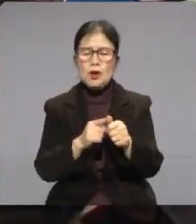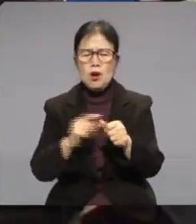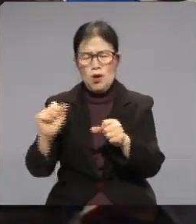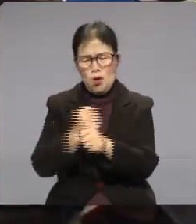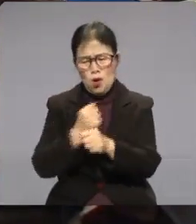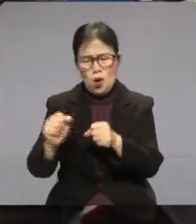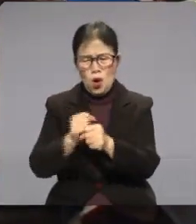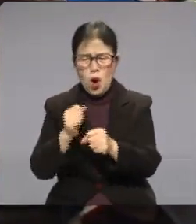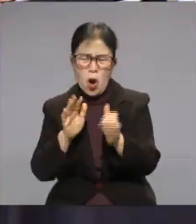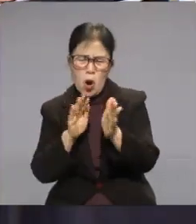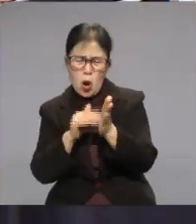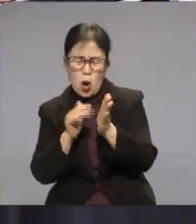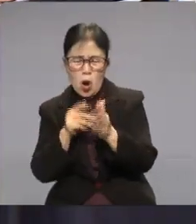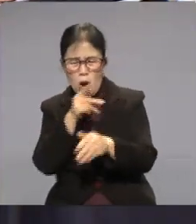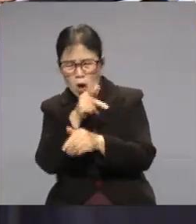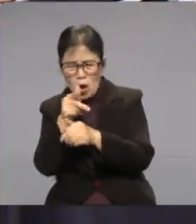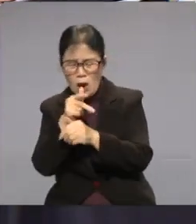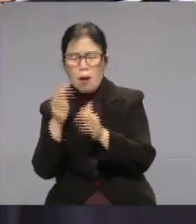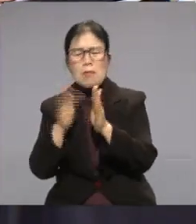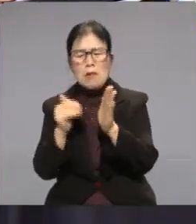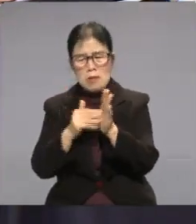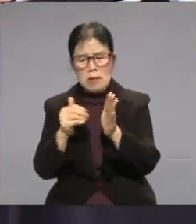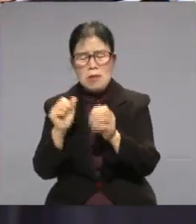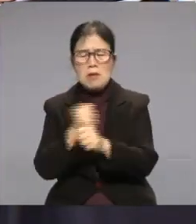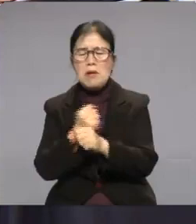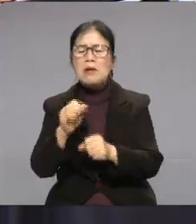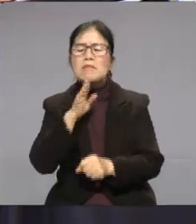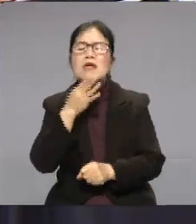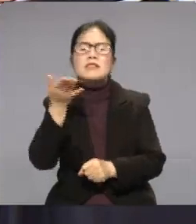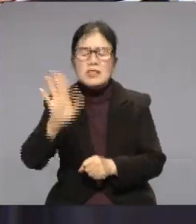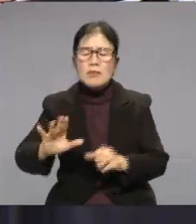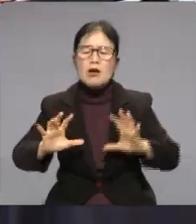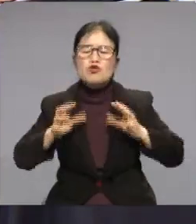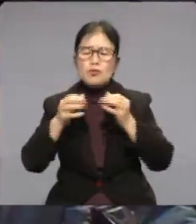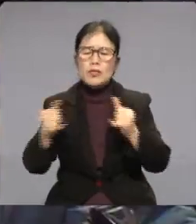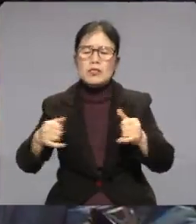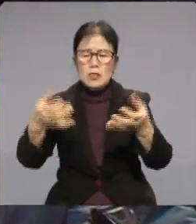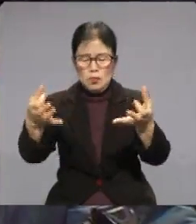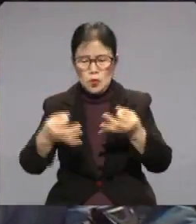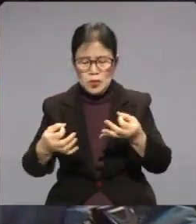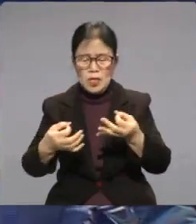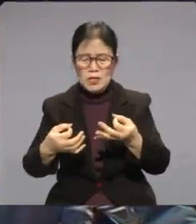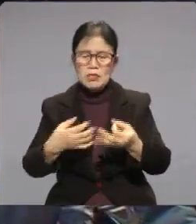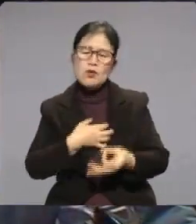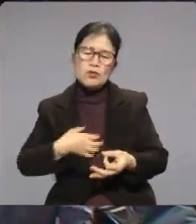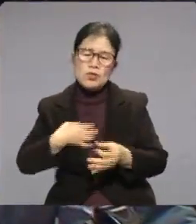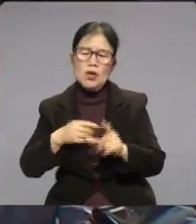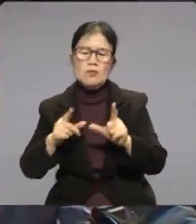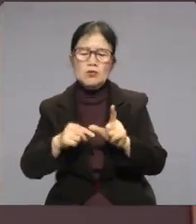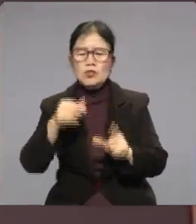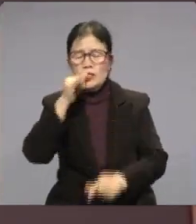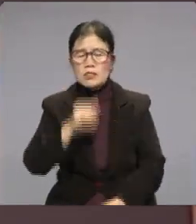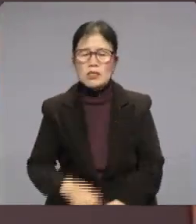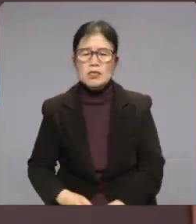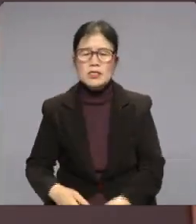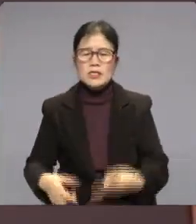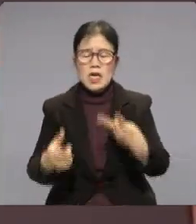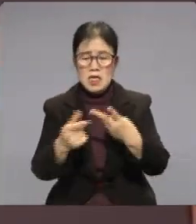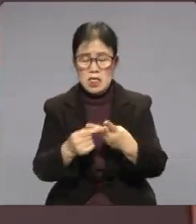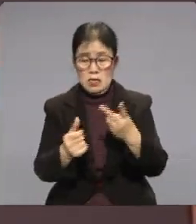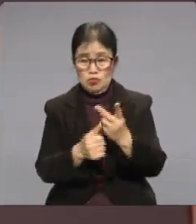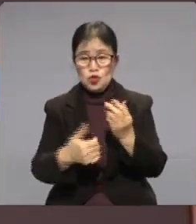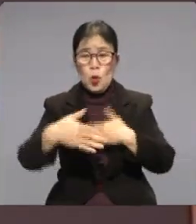몰카 공작이지만 국민들이 보기에 걱정할 부분이 있다는 기존 입장을 반복했습니다. 제2부속실